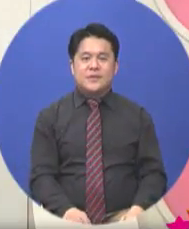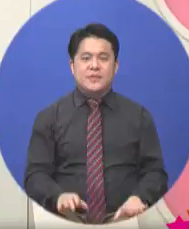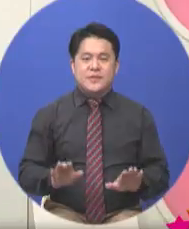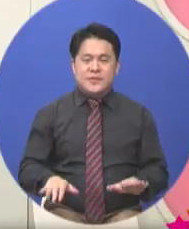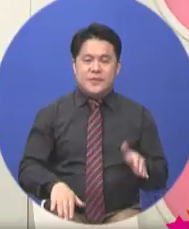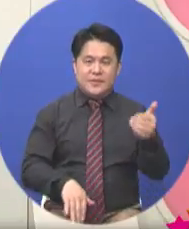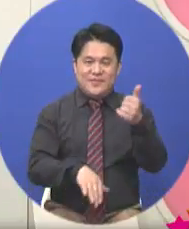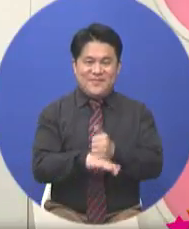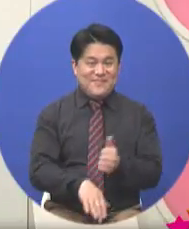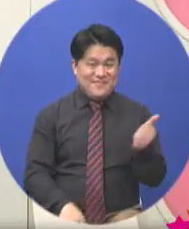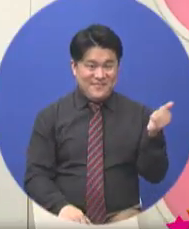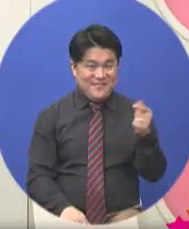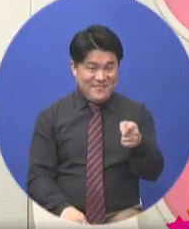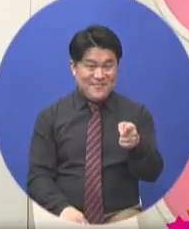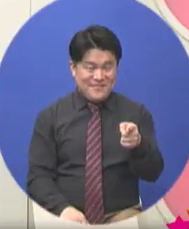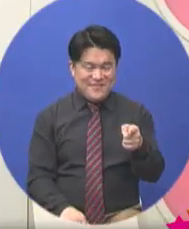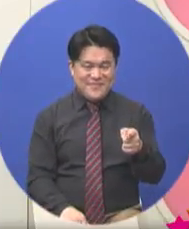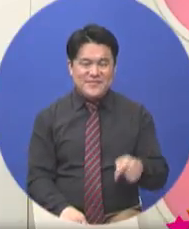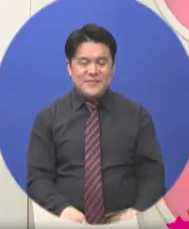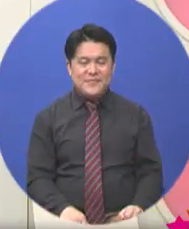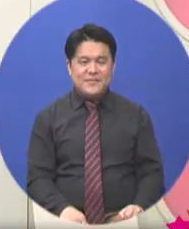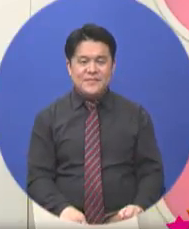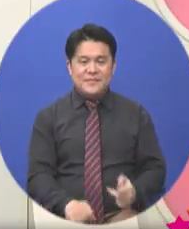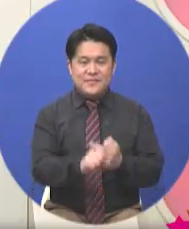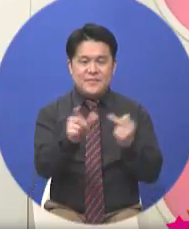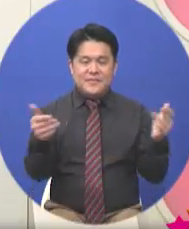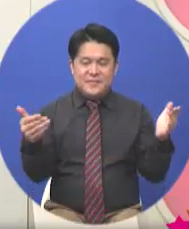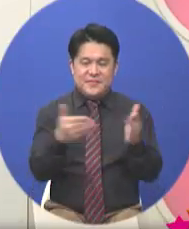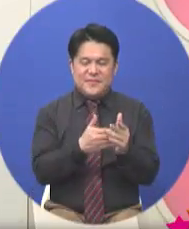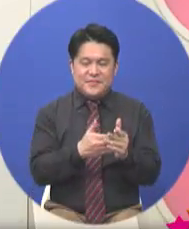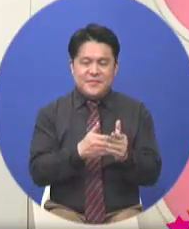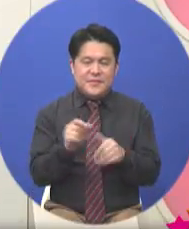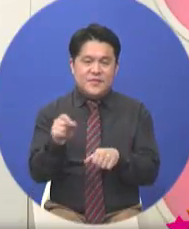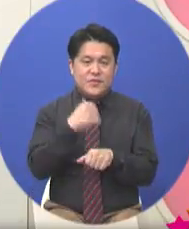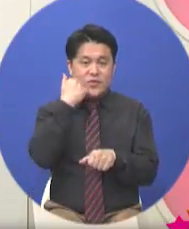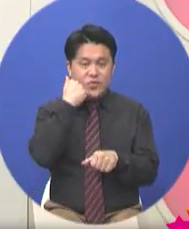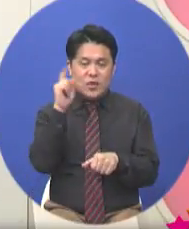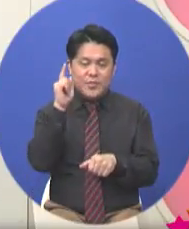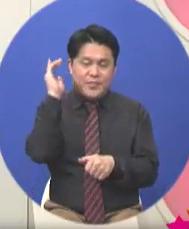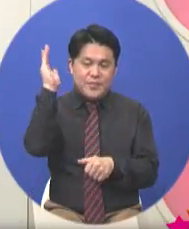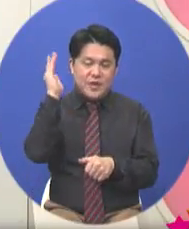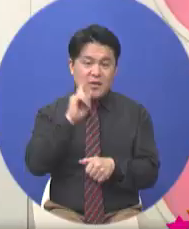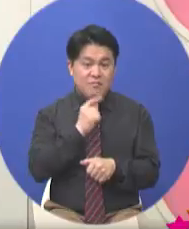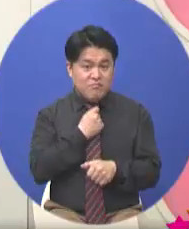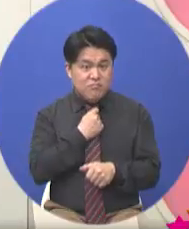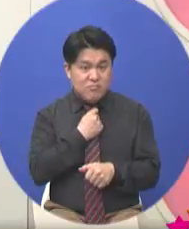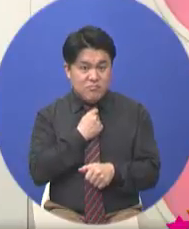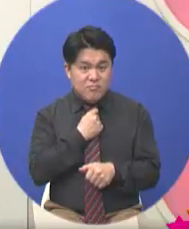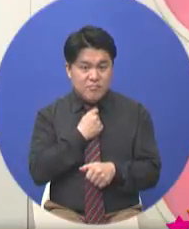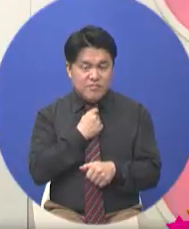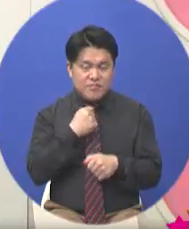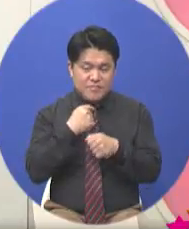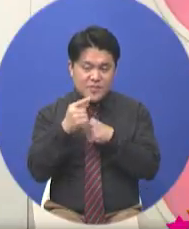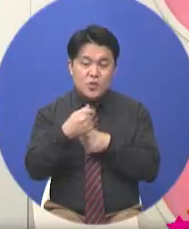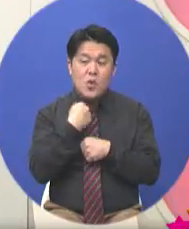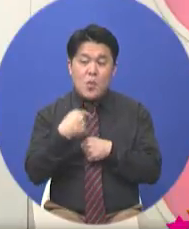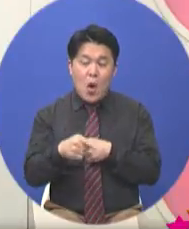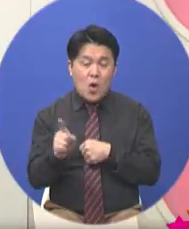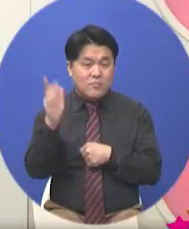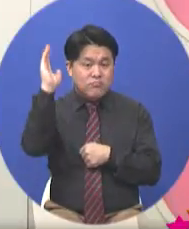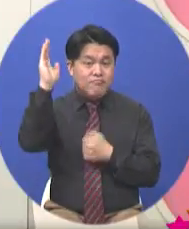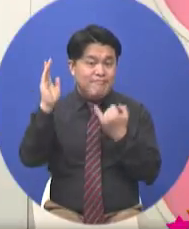마지막 참여하셨는데 네. 12월을 마감하면서 특별히 누구에게 안부 인사나 새해 바라는 게